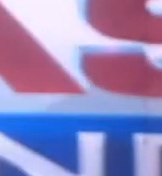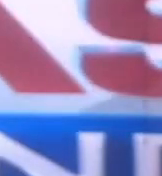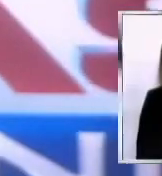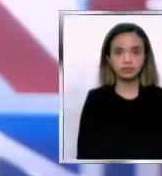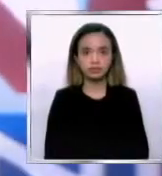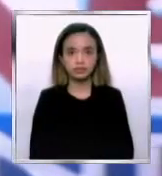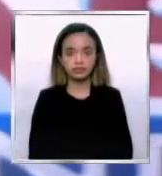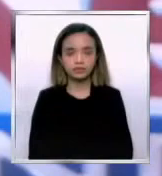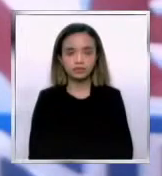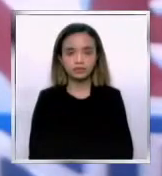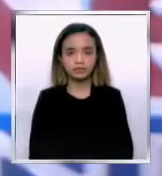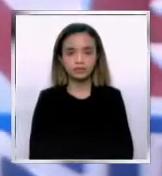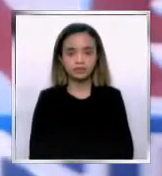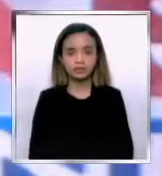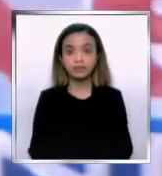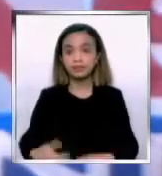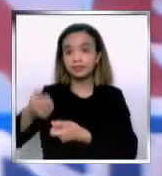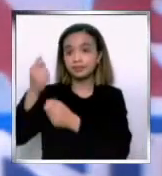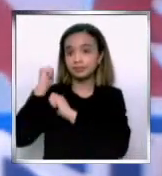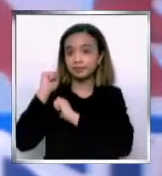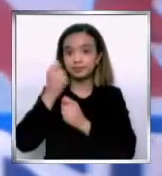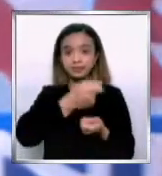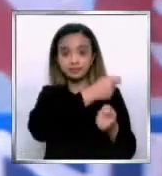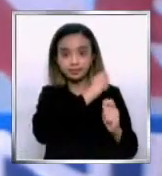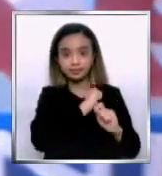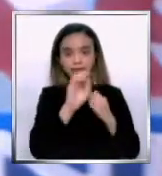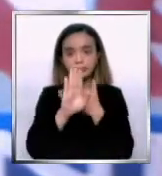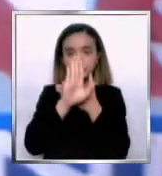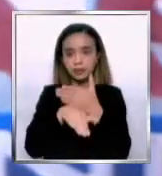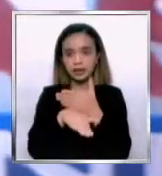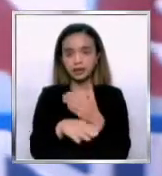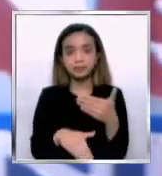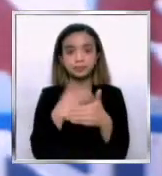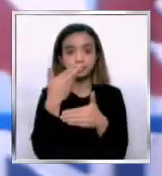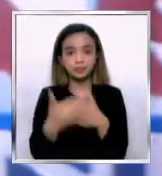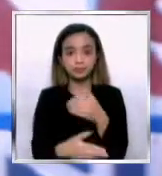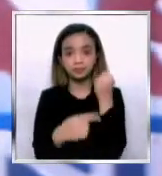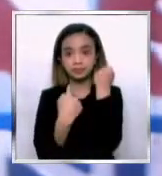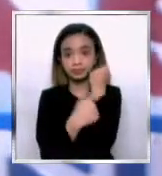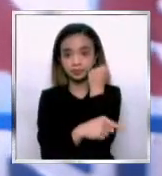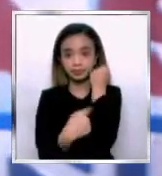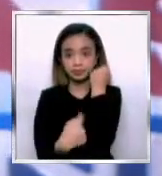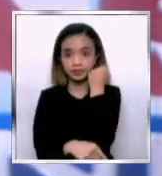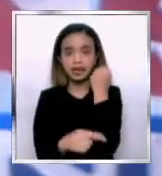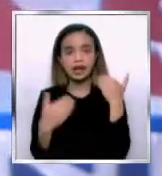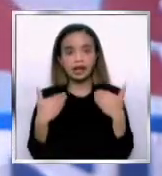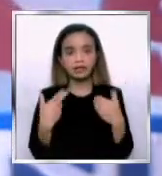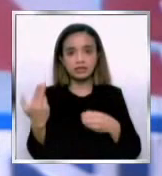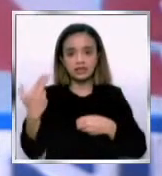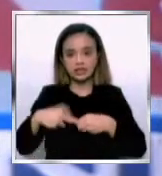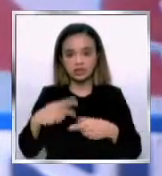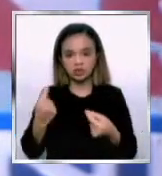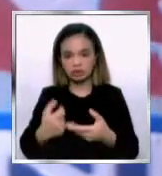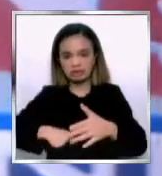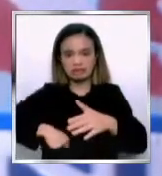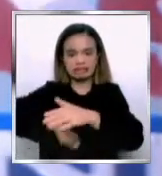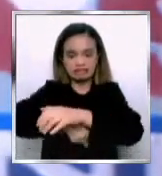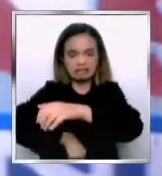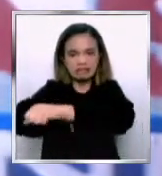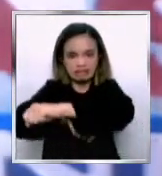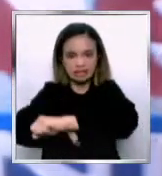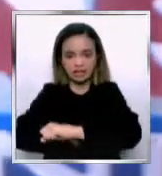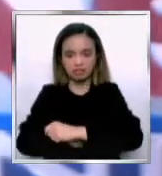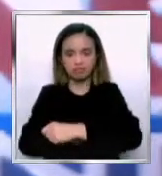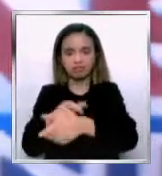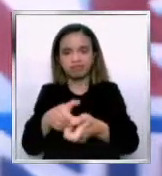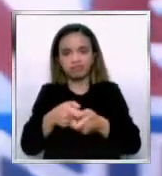Balik na po muli ang penitensya sa ilang lugar. Sa Subic, Zambales, may ilang lumahok sa panata na sinipa at kinaladkad pa.